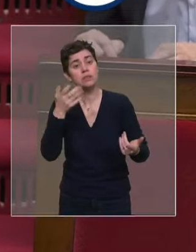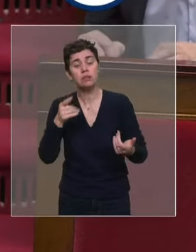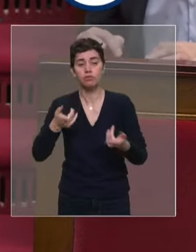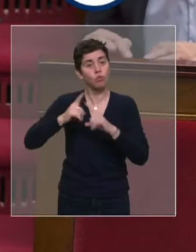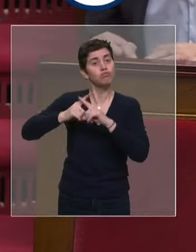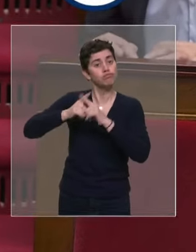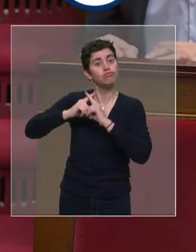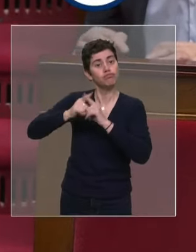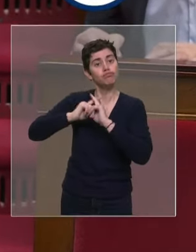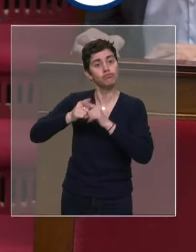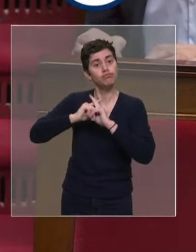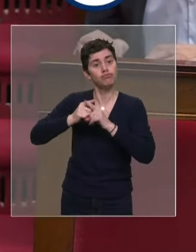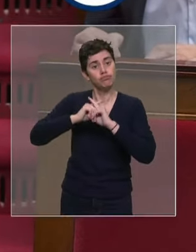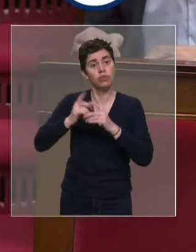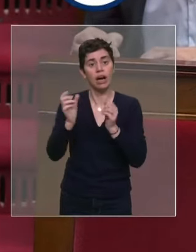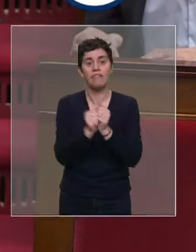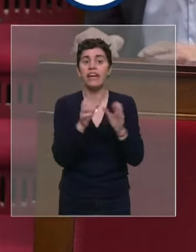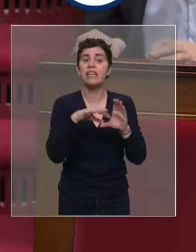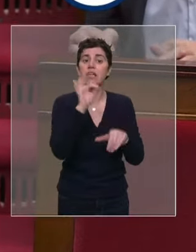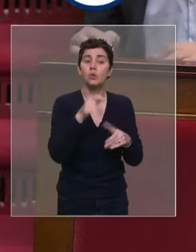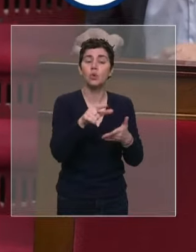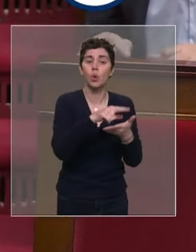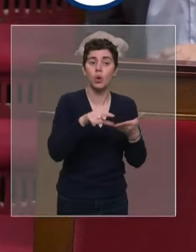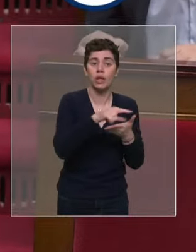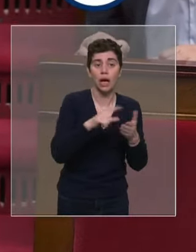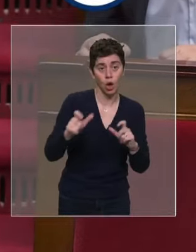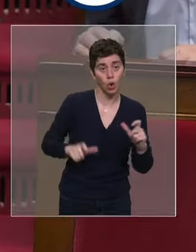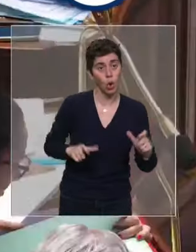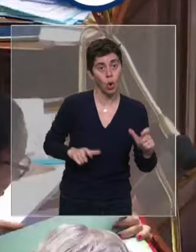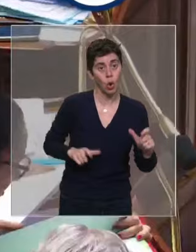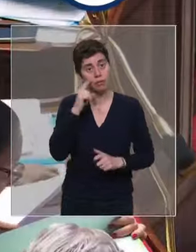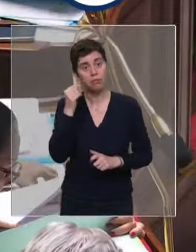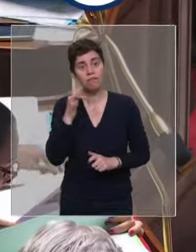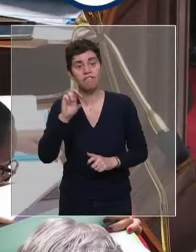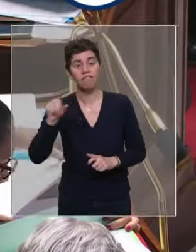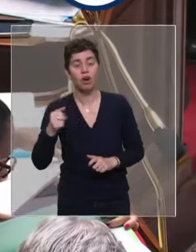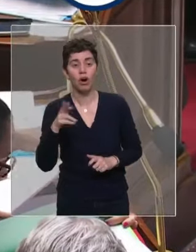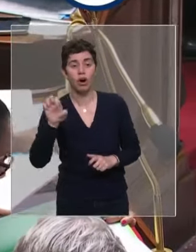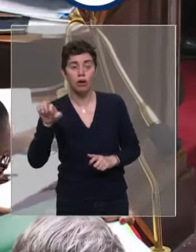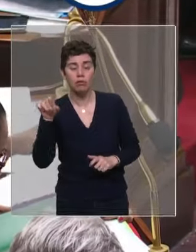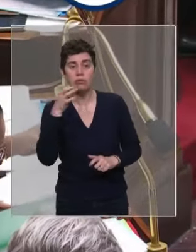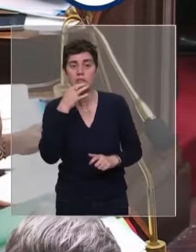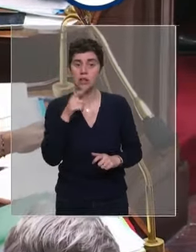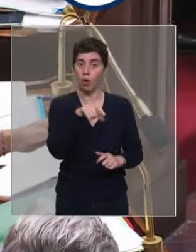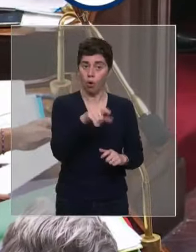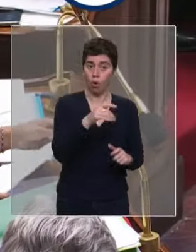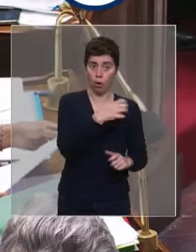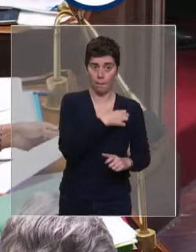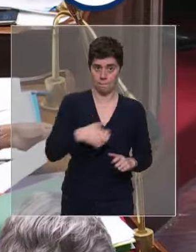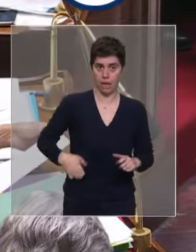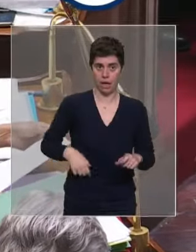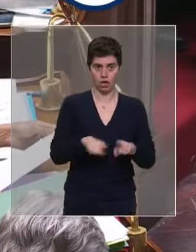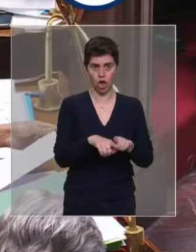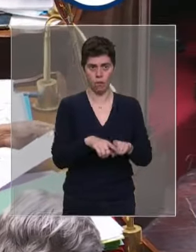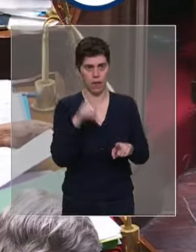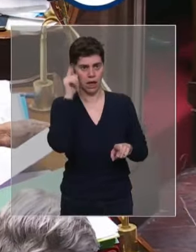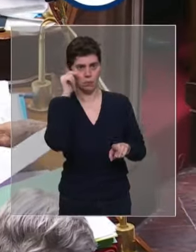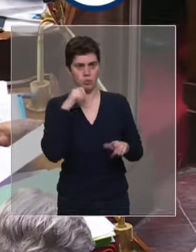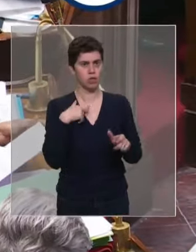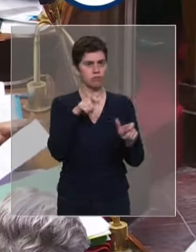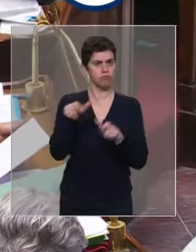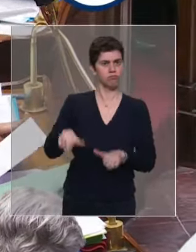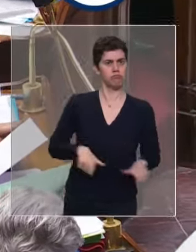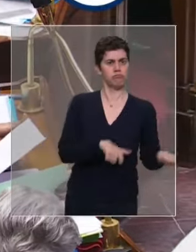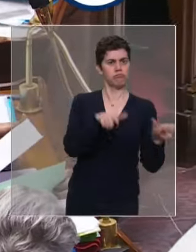locaux. Votre collègue Dominique Faure compare même les maires aux sentinelles de la République. Très bien. Mais pourquoi alors s'asseoir sur l'opposition souvent unanime